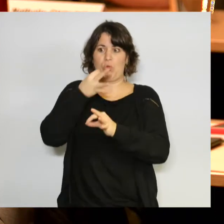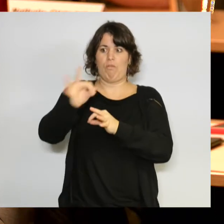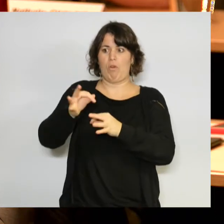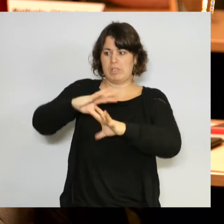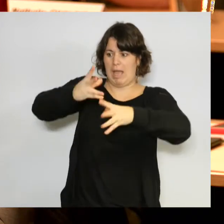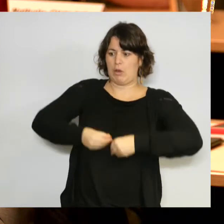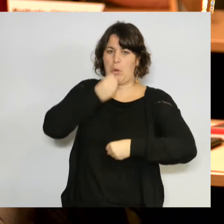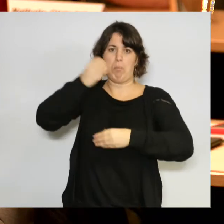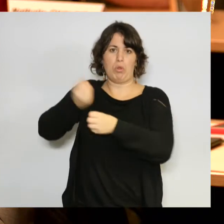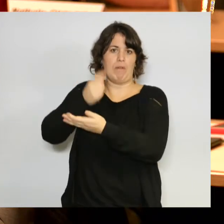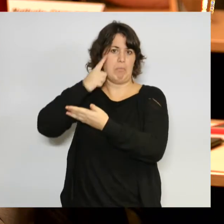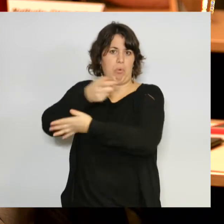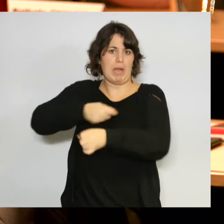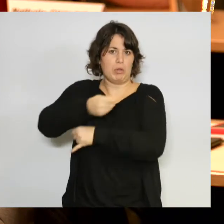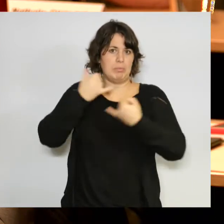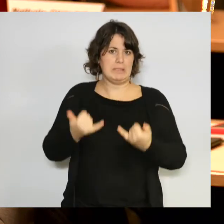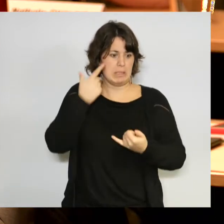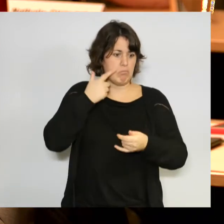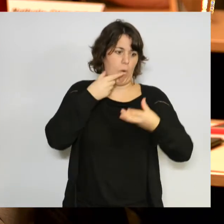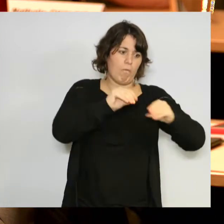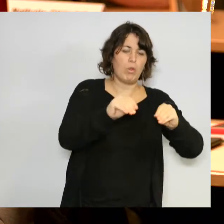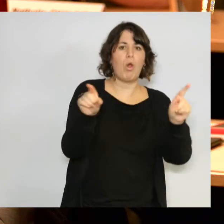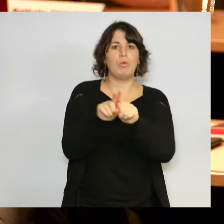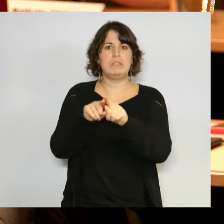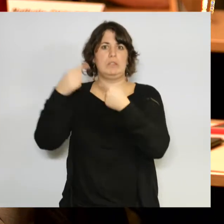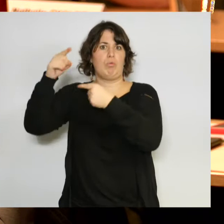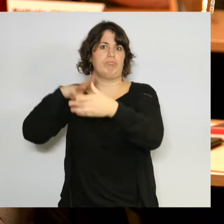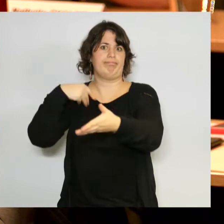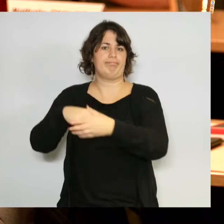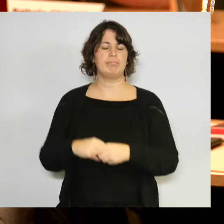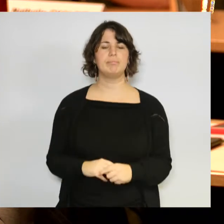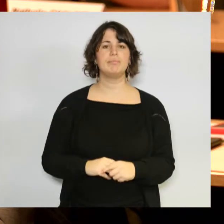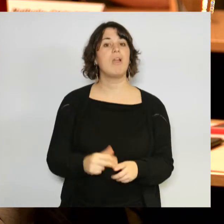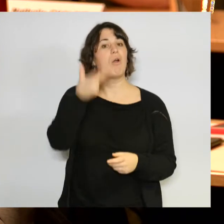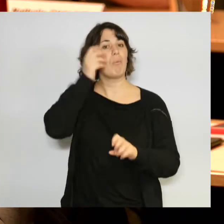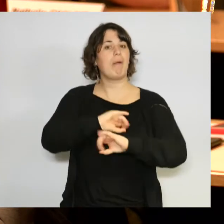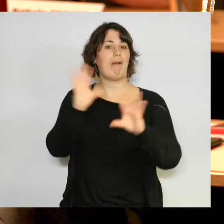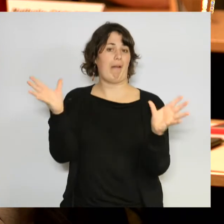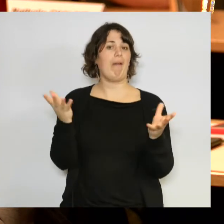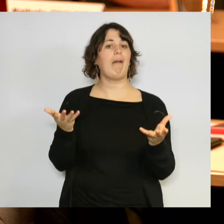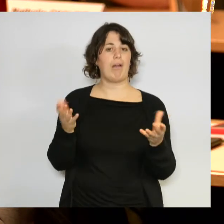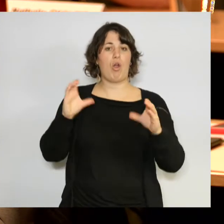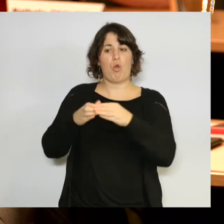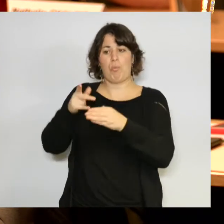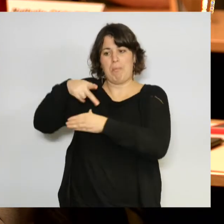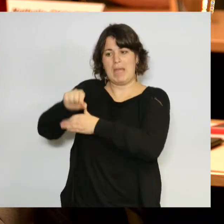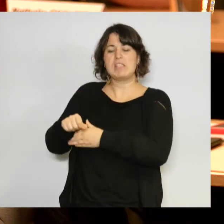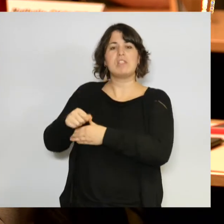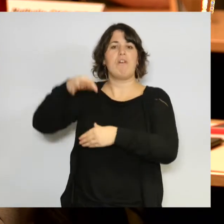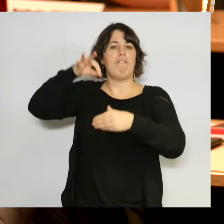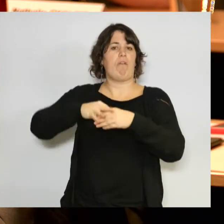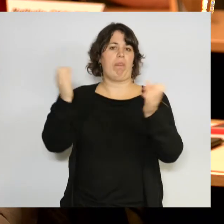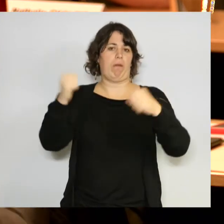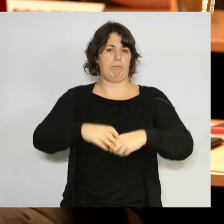notre économie locale, nos commerçants et tous les acteurs du tourisme. Vous l'aurez compris, mes chers collègues, le groupe socialiste votera pour cette